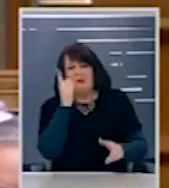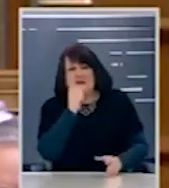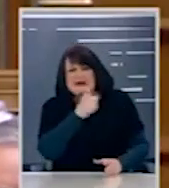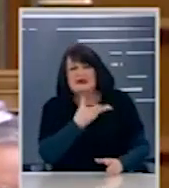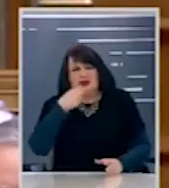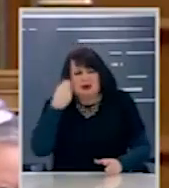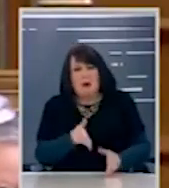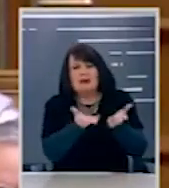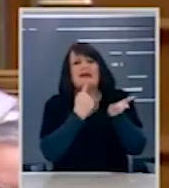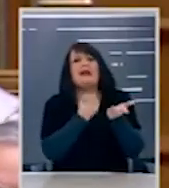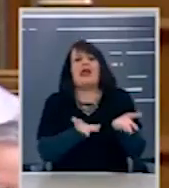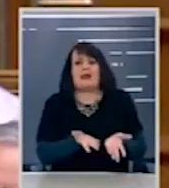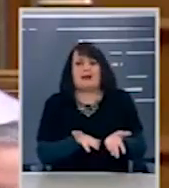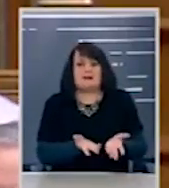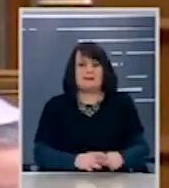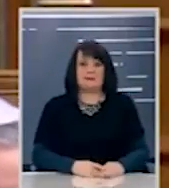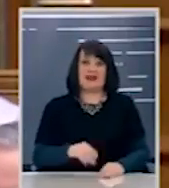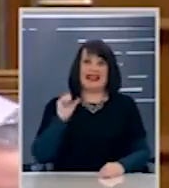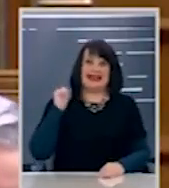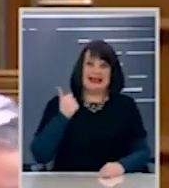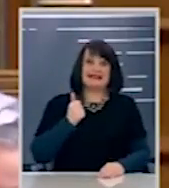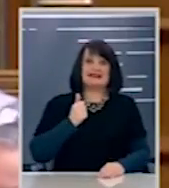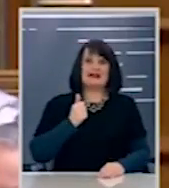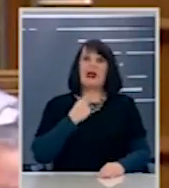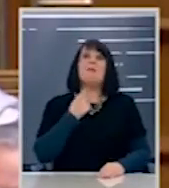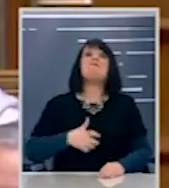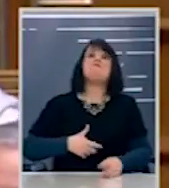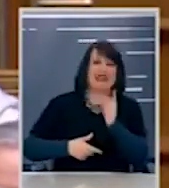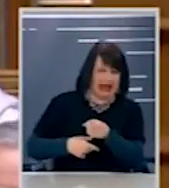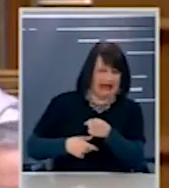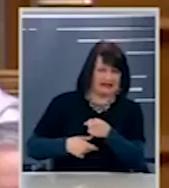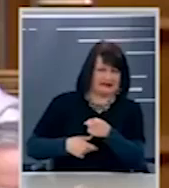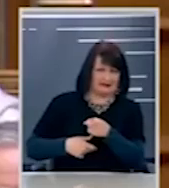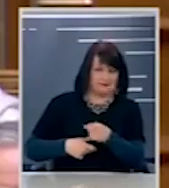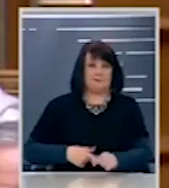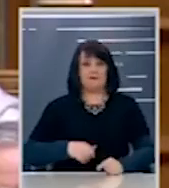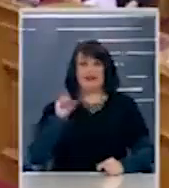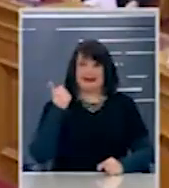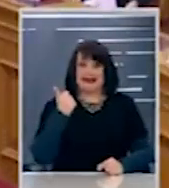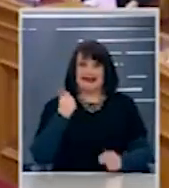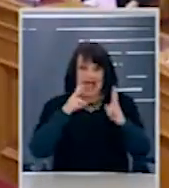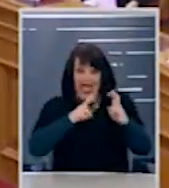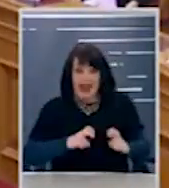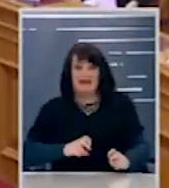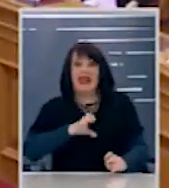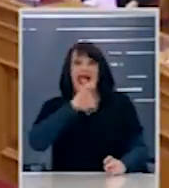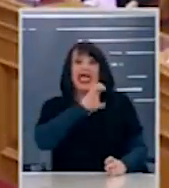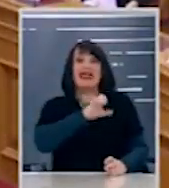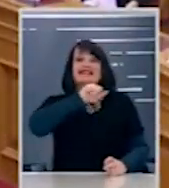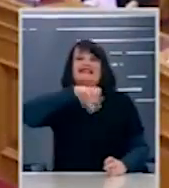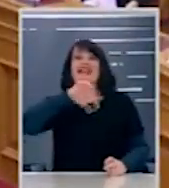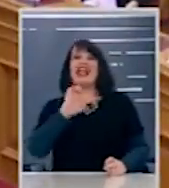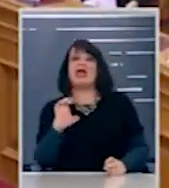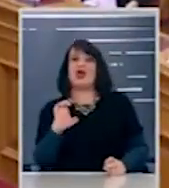ο άθλιος. Και βγαίνει χθες η ΕΣΕ και μην γελάτε. Βγαίνει χθες η έρευνα της ΕΣΕ.